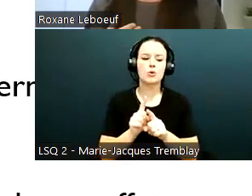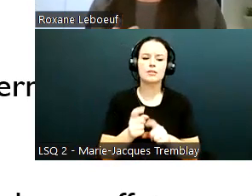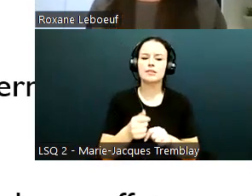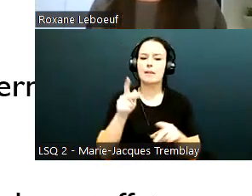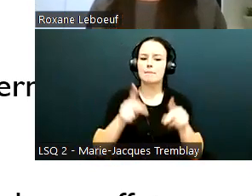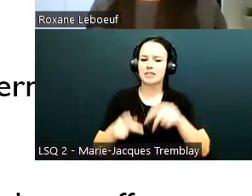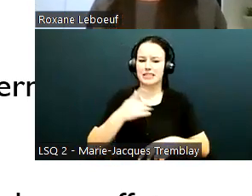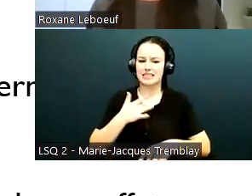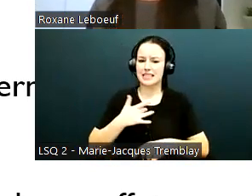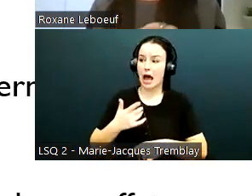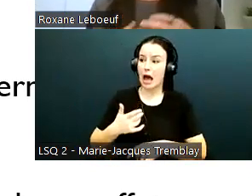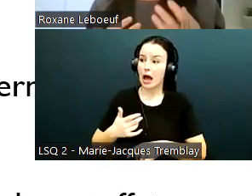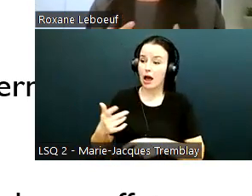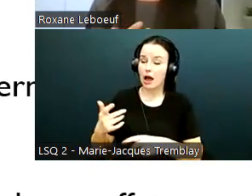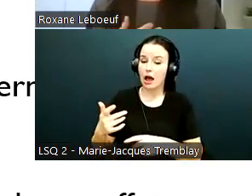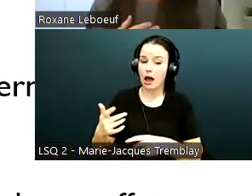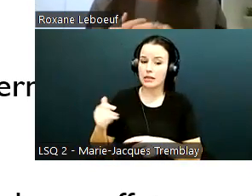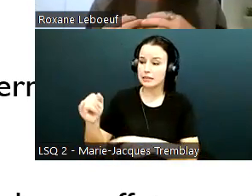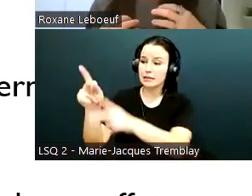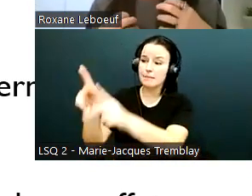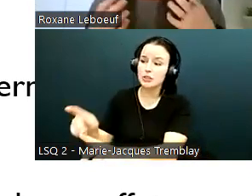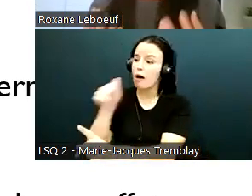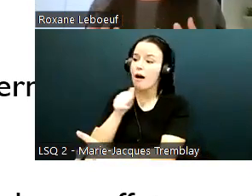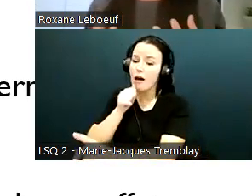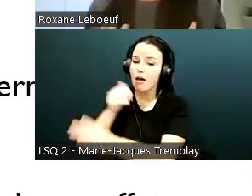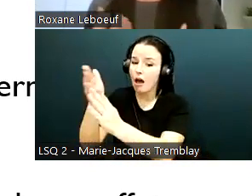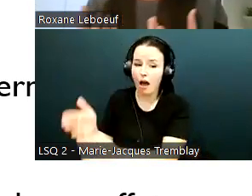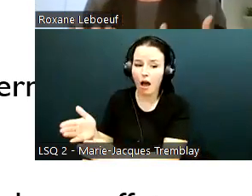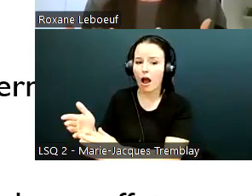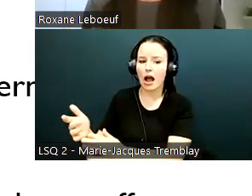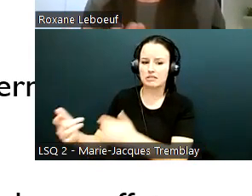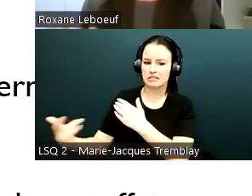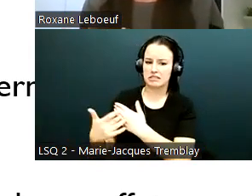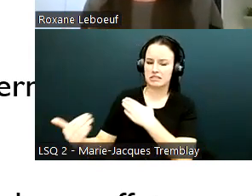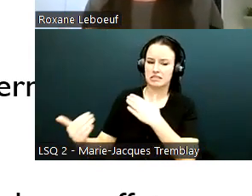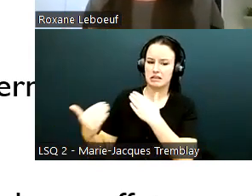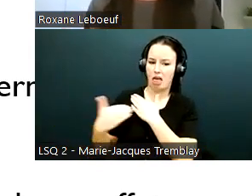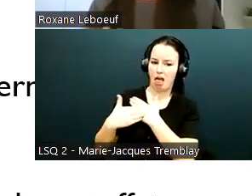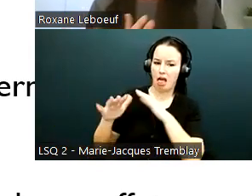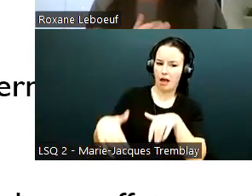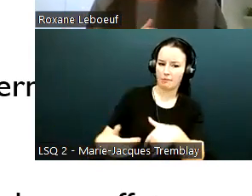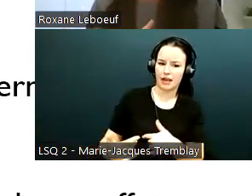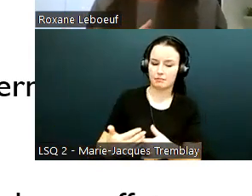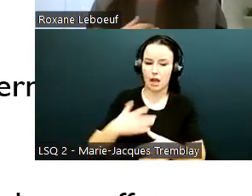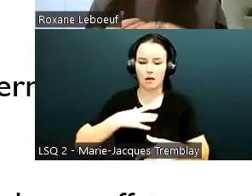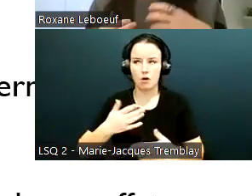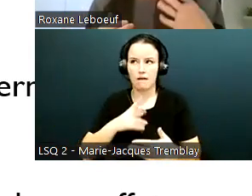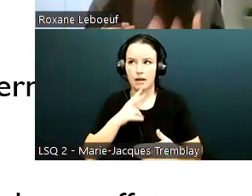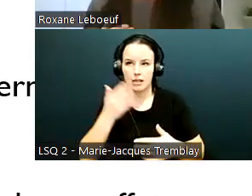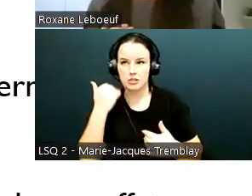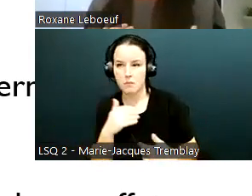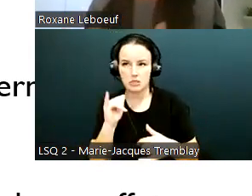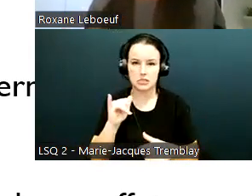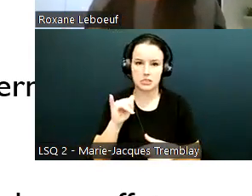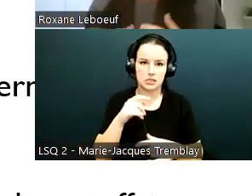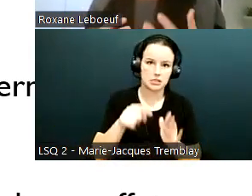craindre les représailles de la personne intolérante. D'autres nous disaient, ben, je ne sais pas si c'était de l'intolérance ou pas, etc. Et quand on